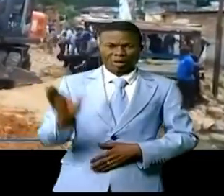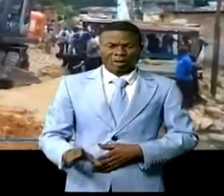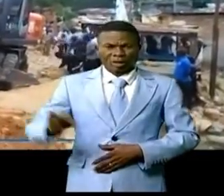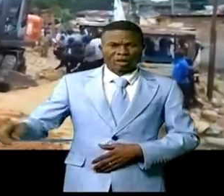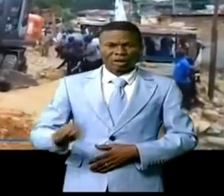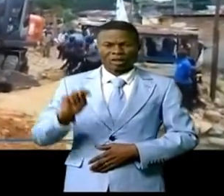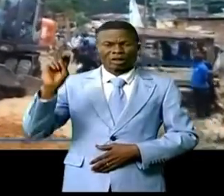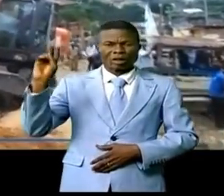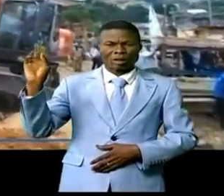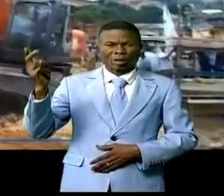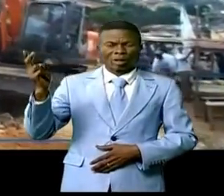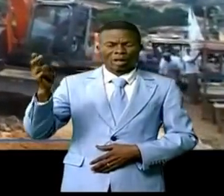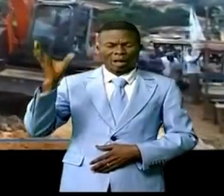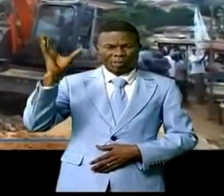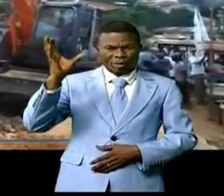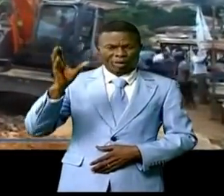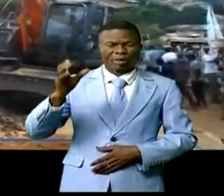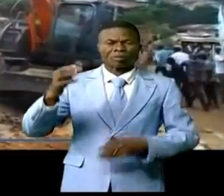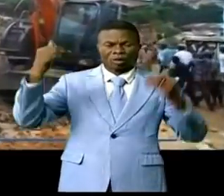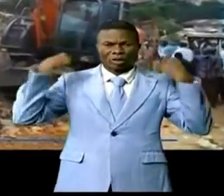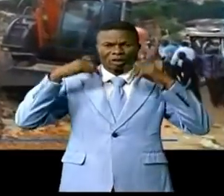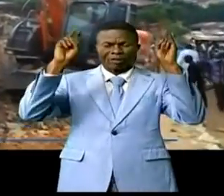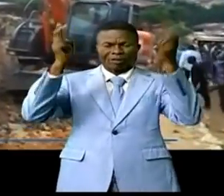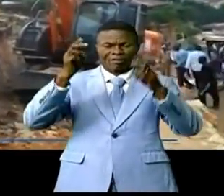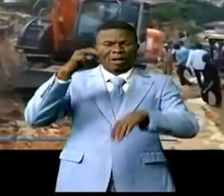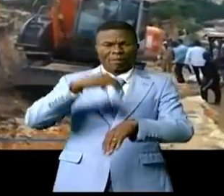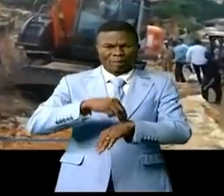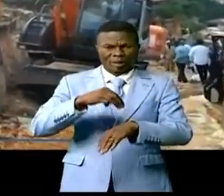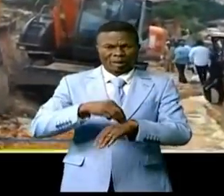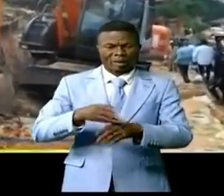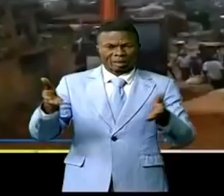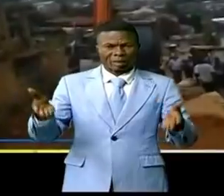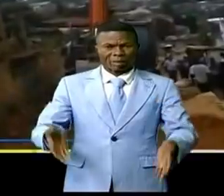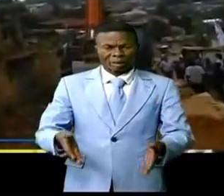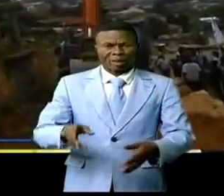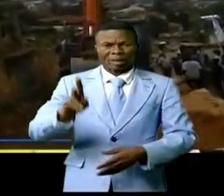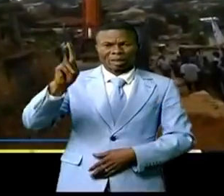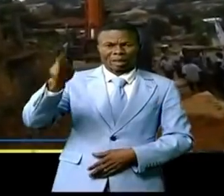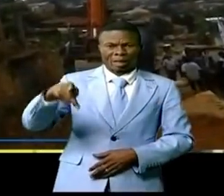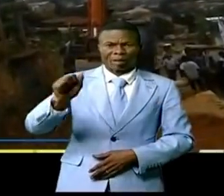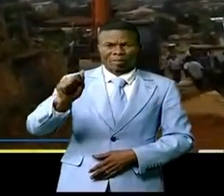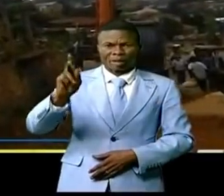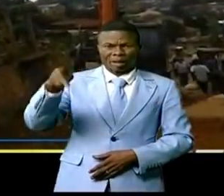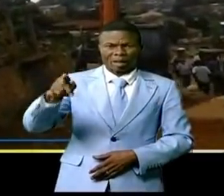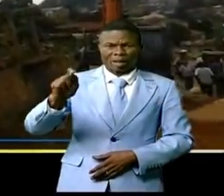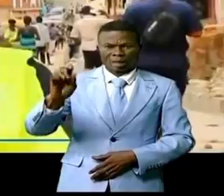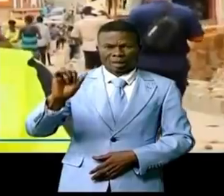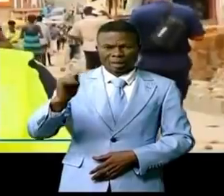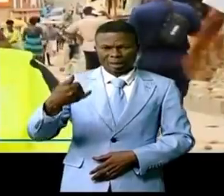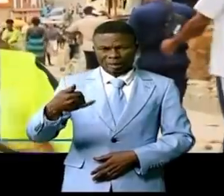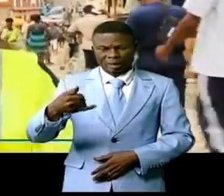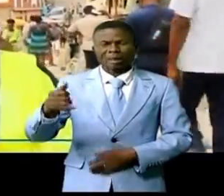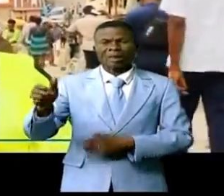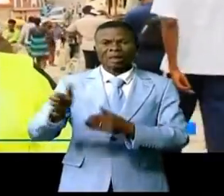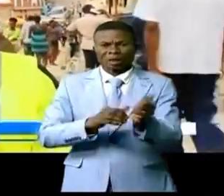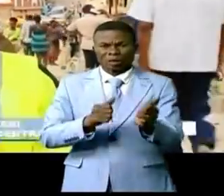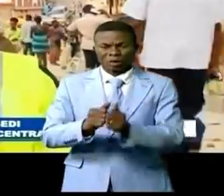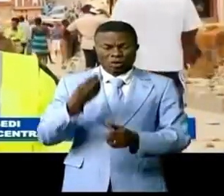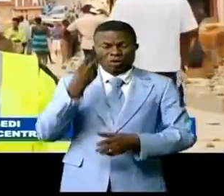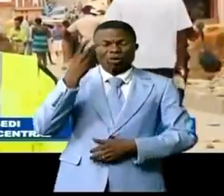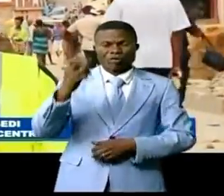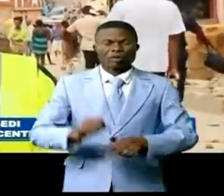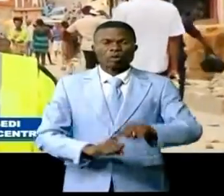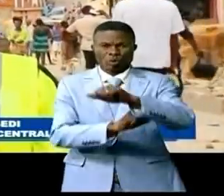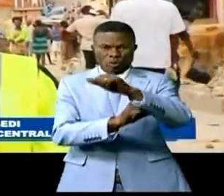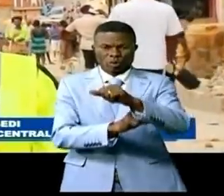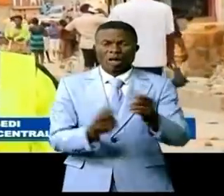Polo, et du maire de la ville de Matadi, maître Patinzouzi Wamakengedi. Nous sommes en train seulement de matérialiser une vision.